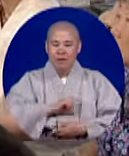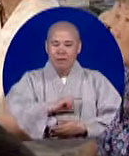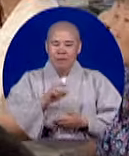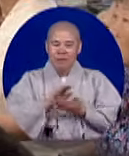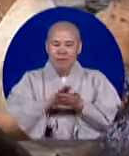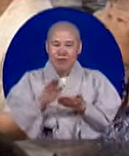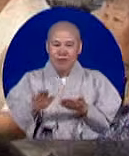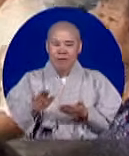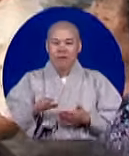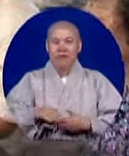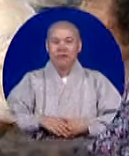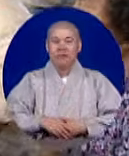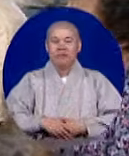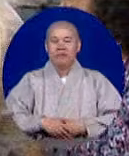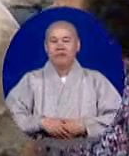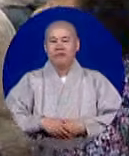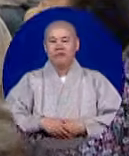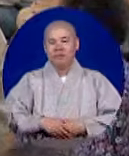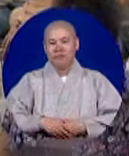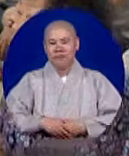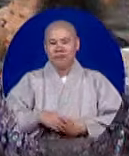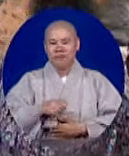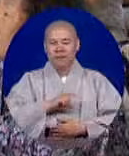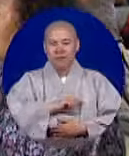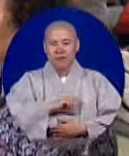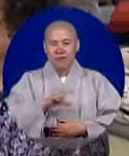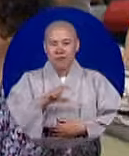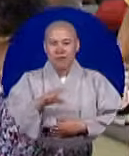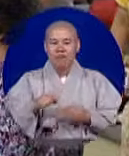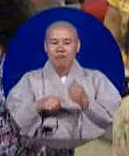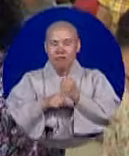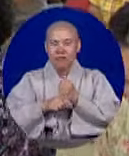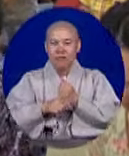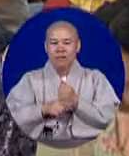되거든요. 그 이름이라고 하는 것은